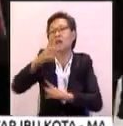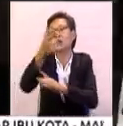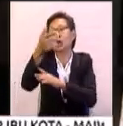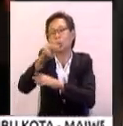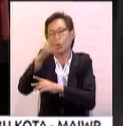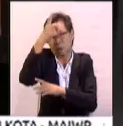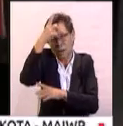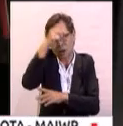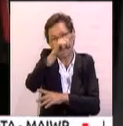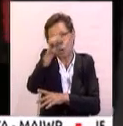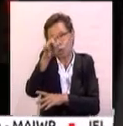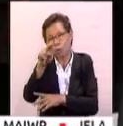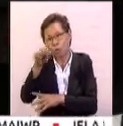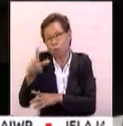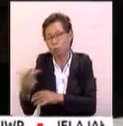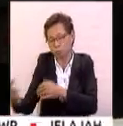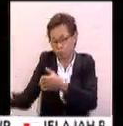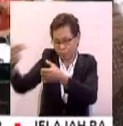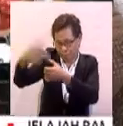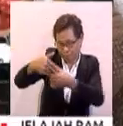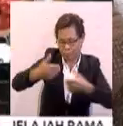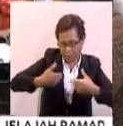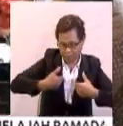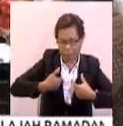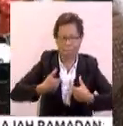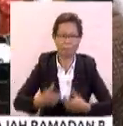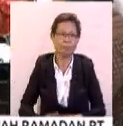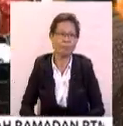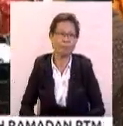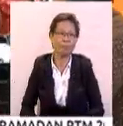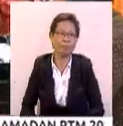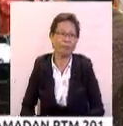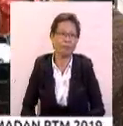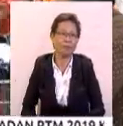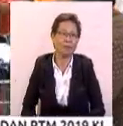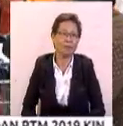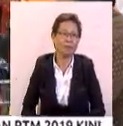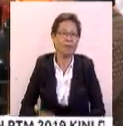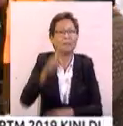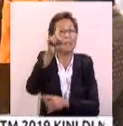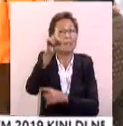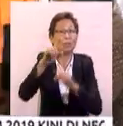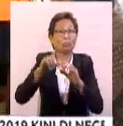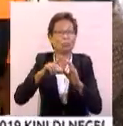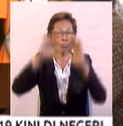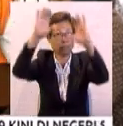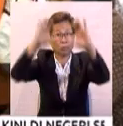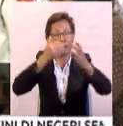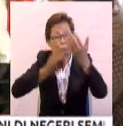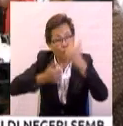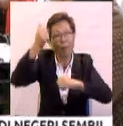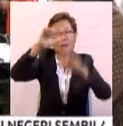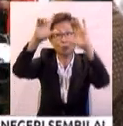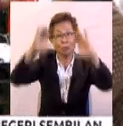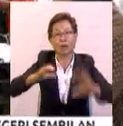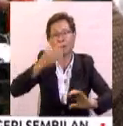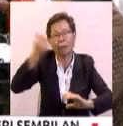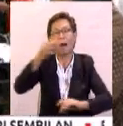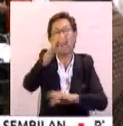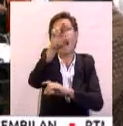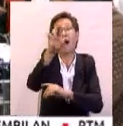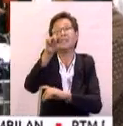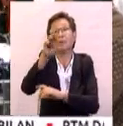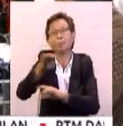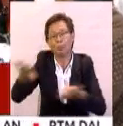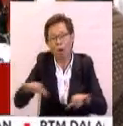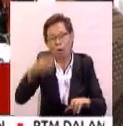Datuk Zulkifli Muhammad Omar. Dan ini satu langkah yang terbaiklah saya rasa RTM lakukan